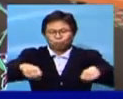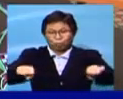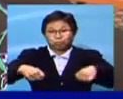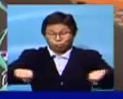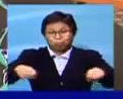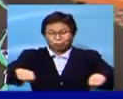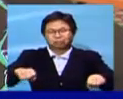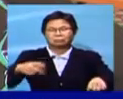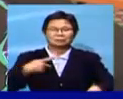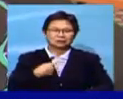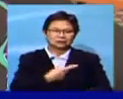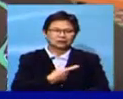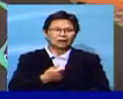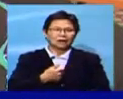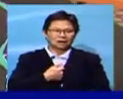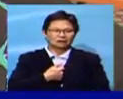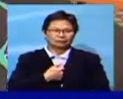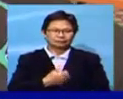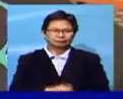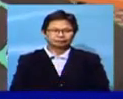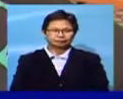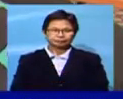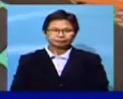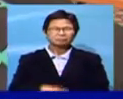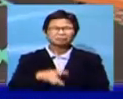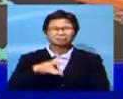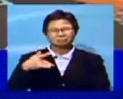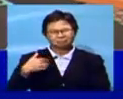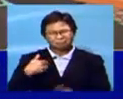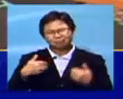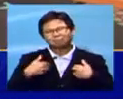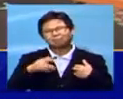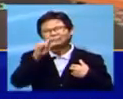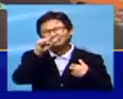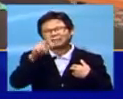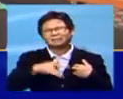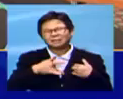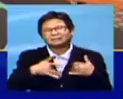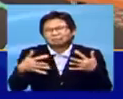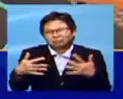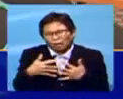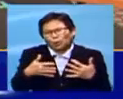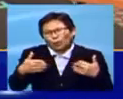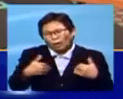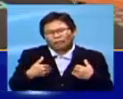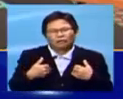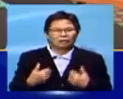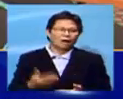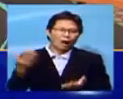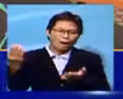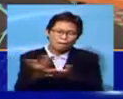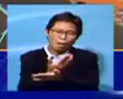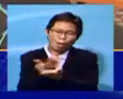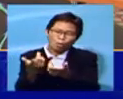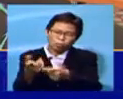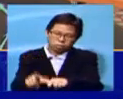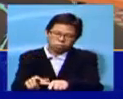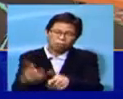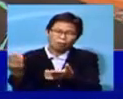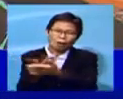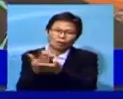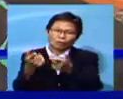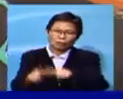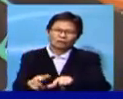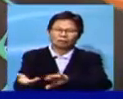ada rasa ada sedikit rasa takut pun ada sebab baru seerja kejadian yang